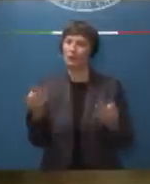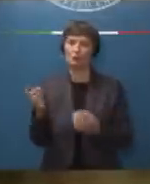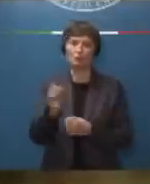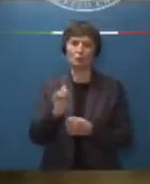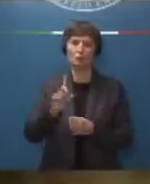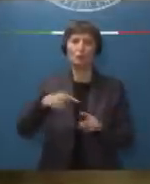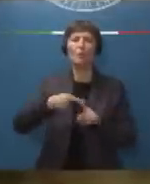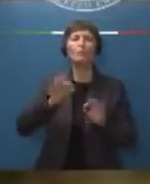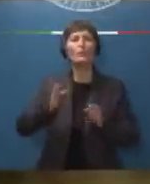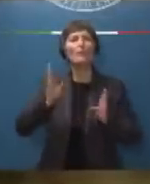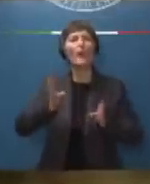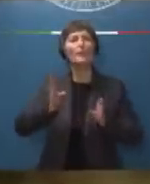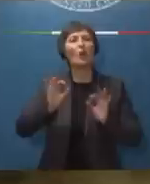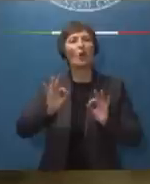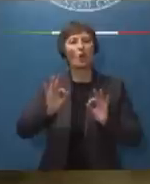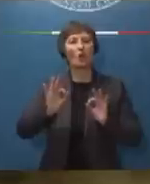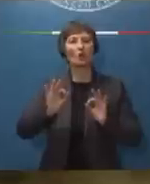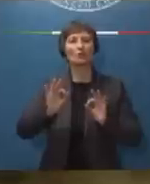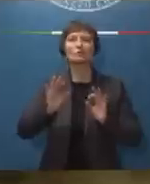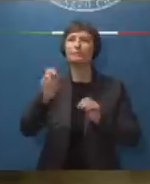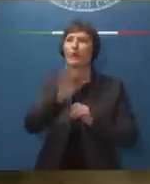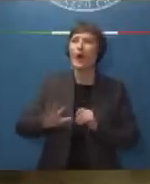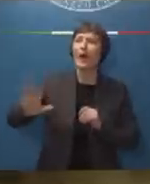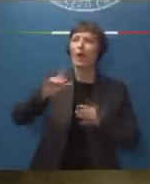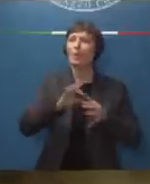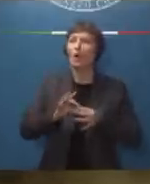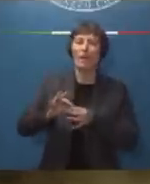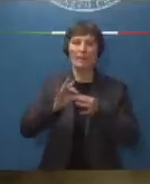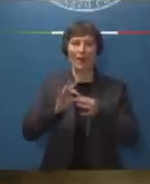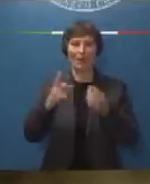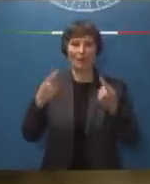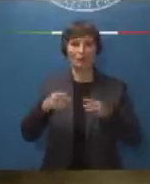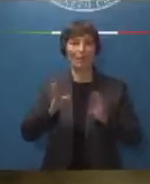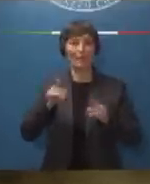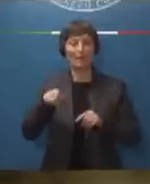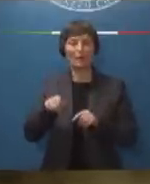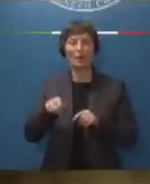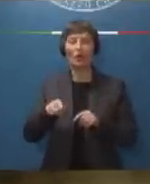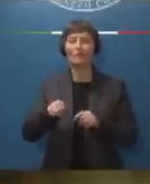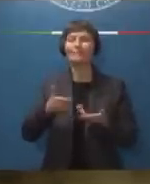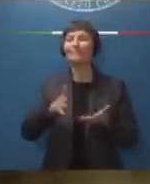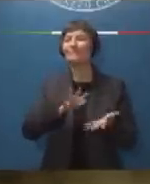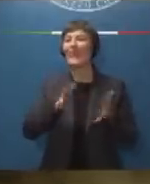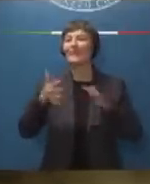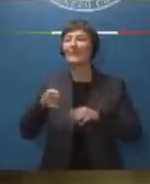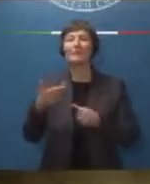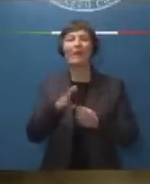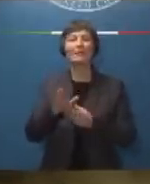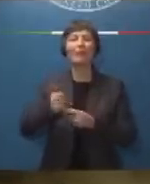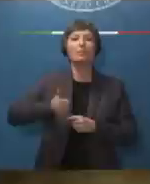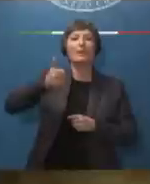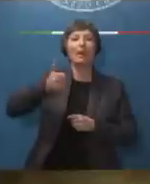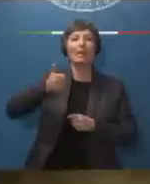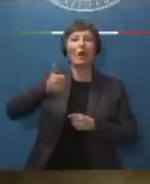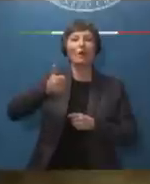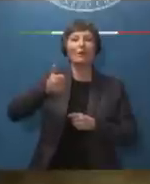per la pace in Europa e sarebbe un precedente gravissimo per tutte le nazioni del